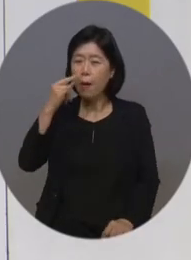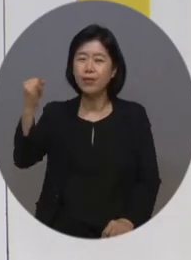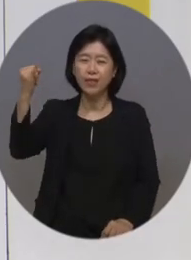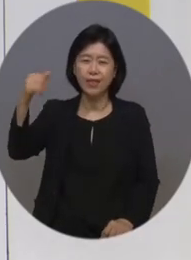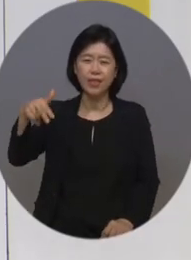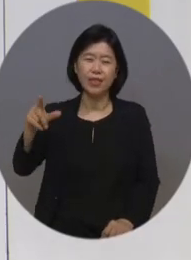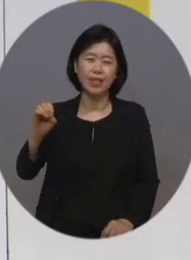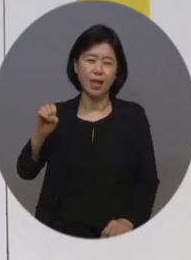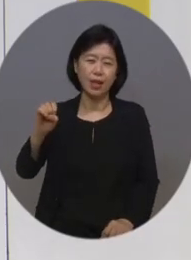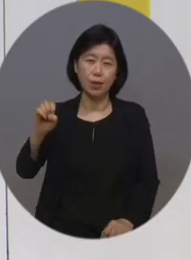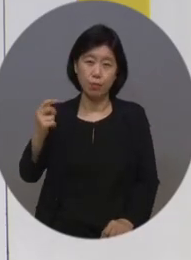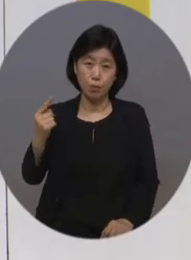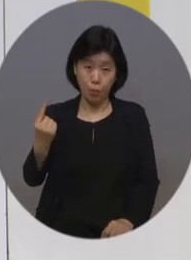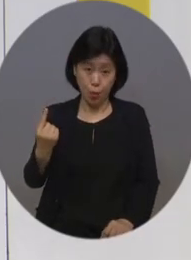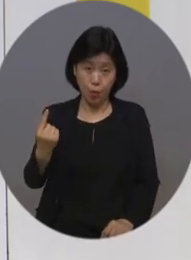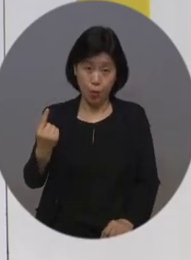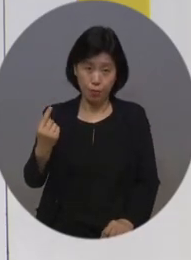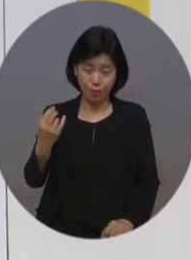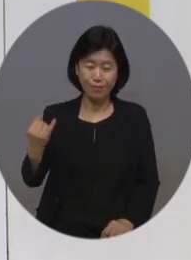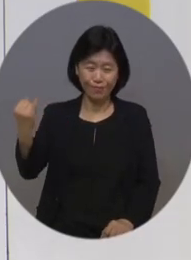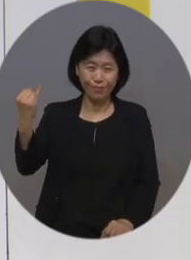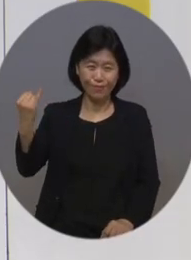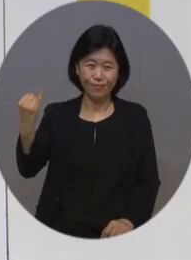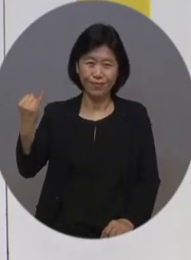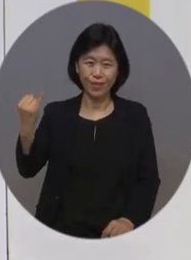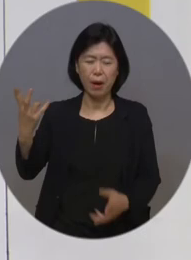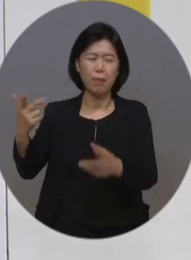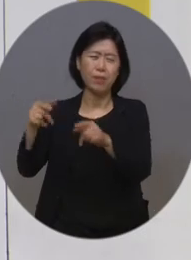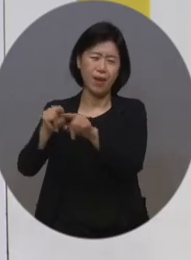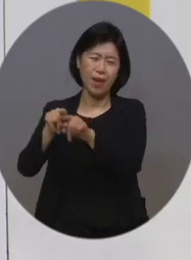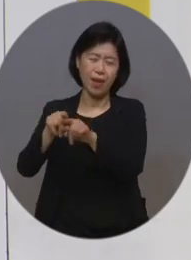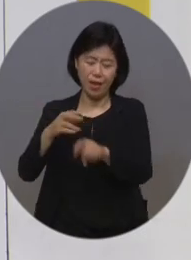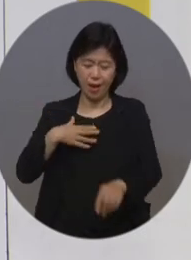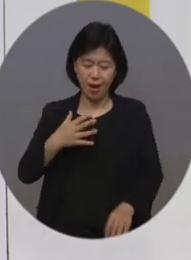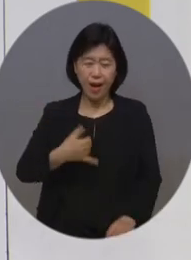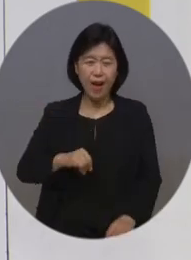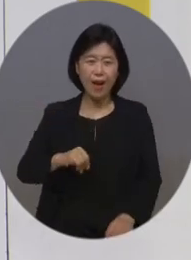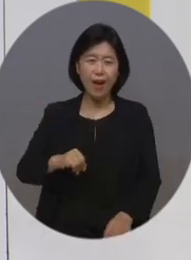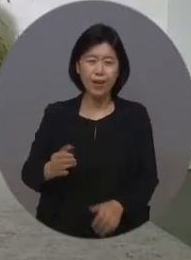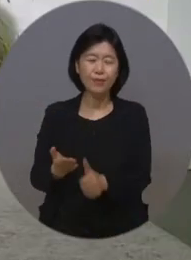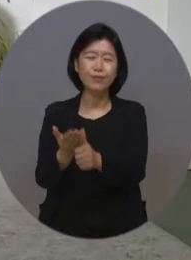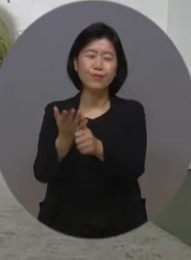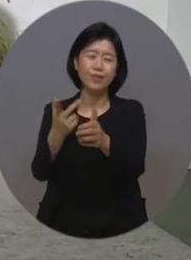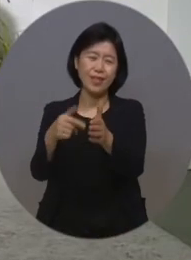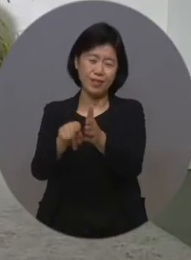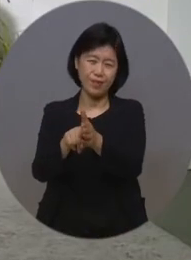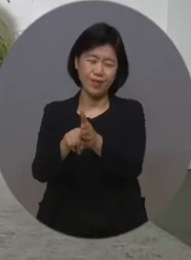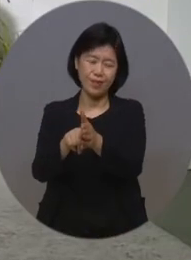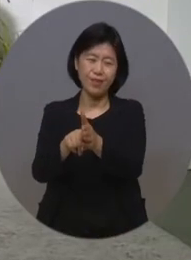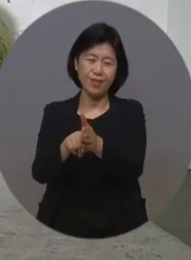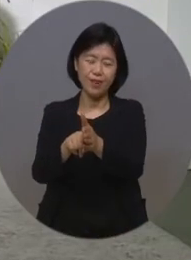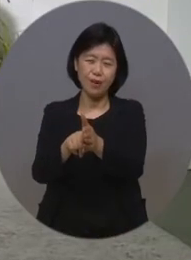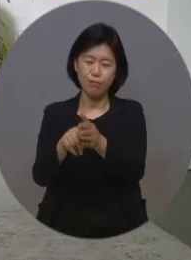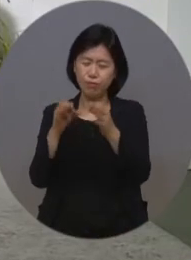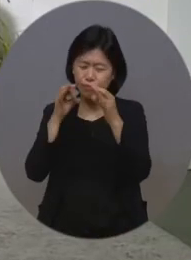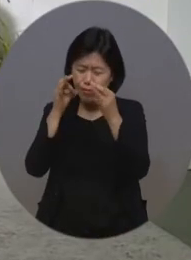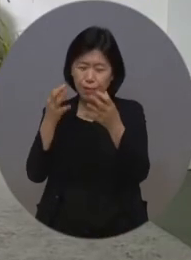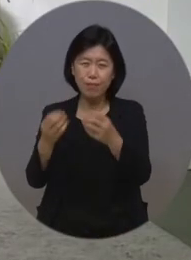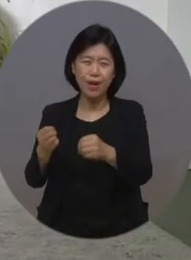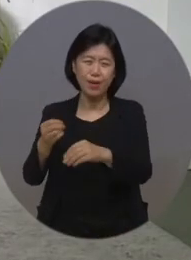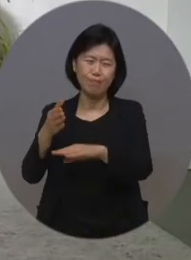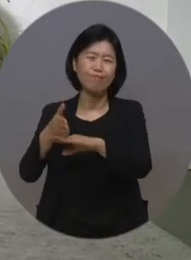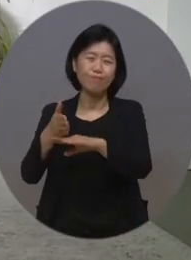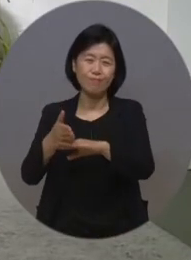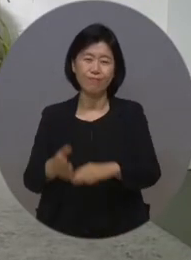아 아이들 키우기에 장모님 찬스를 쓴거 에 대해서 너무 죄송하게 생각하구요 그러자 저 얘기도 요 마스터 미자 졌습니다